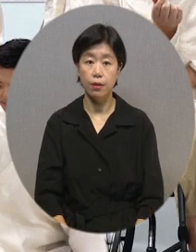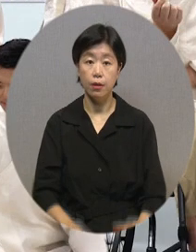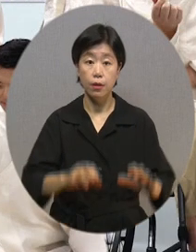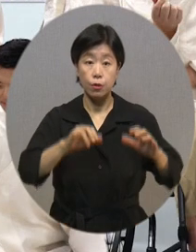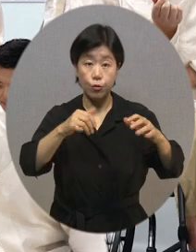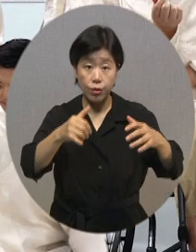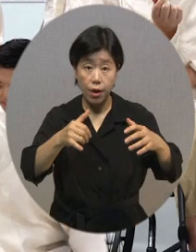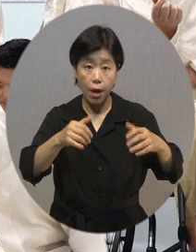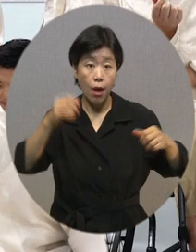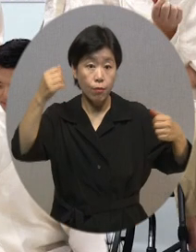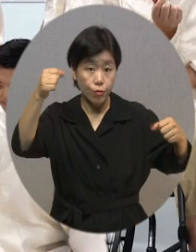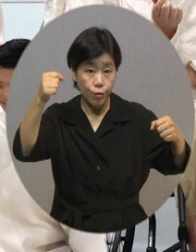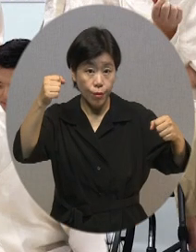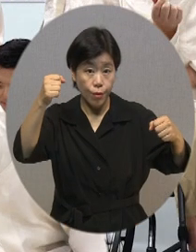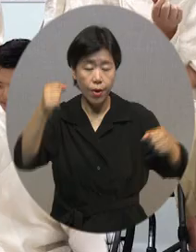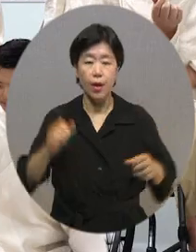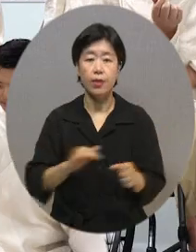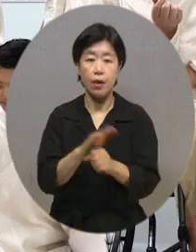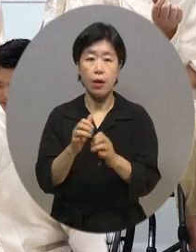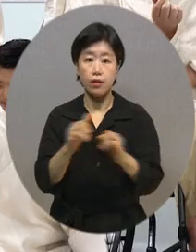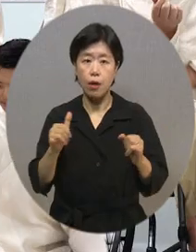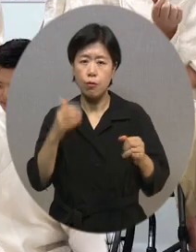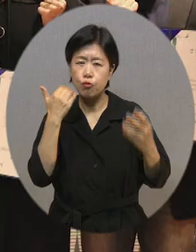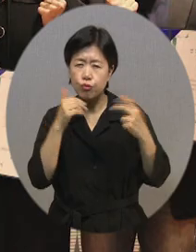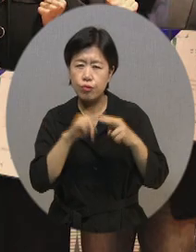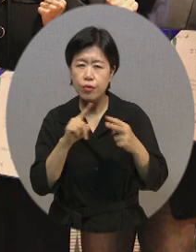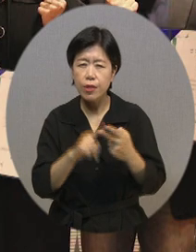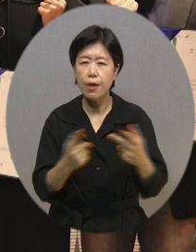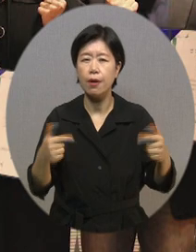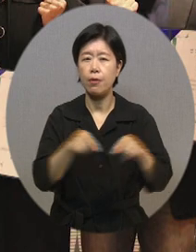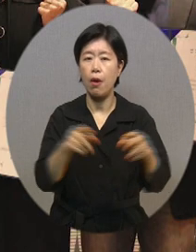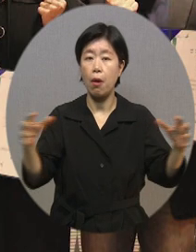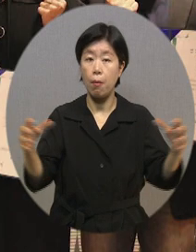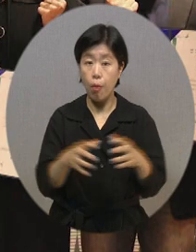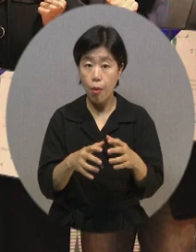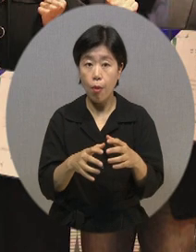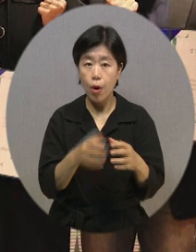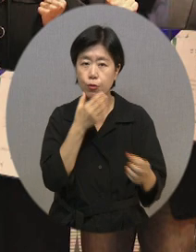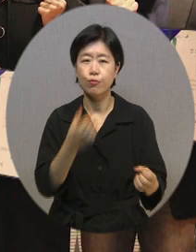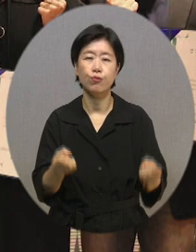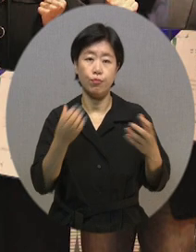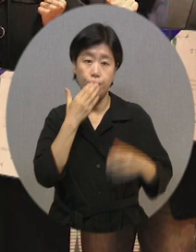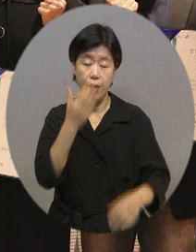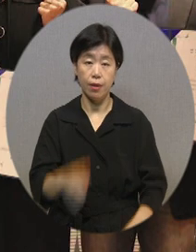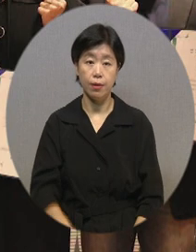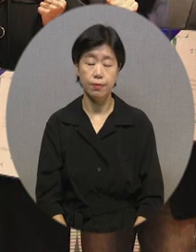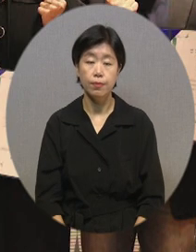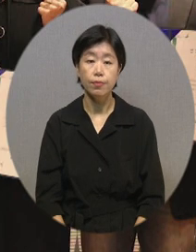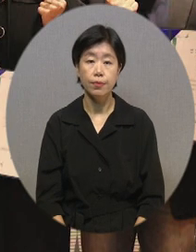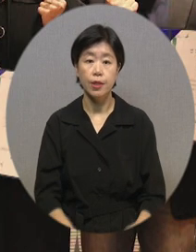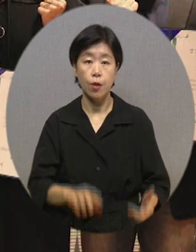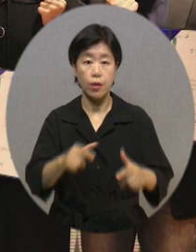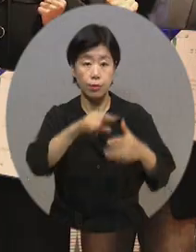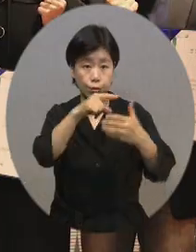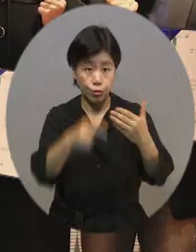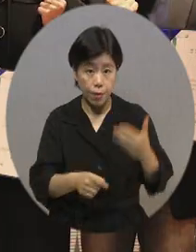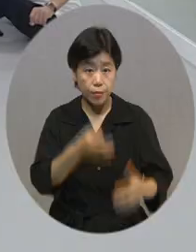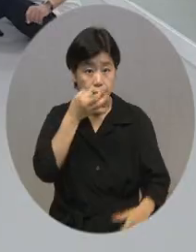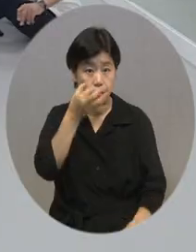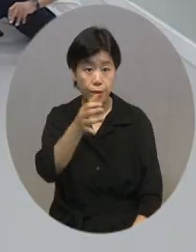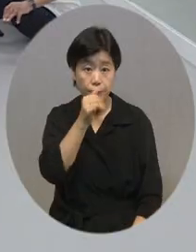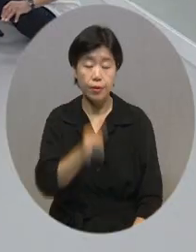범위의 무용을 사랑하는 누구나 접근 가능한 무용축제는 장애 무용 작품들과 다양한 프로그램을